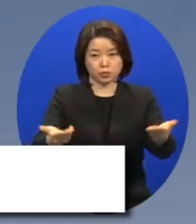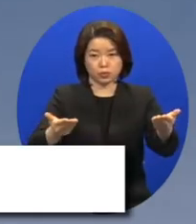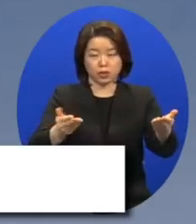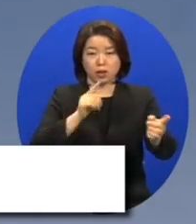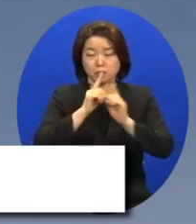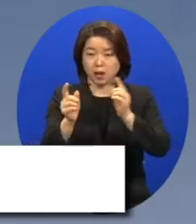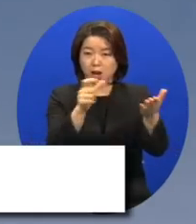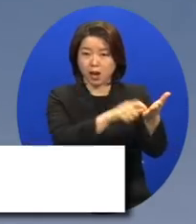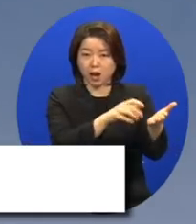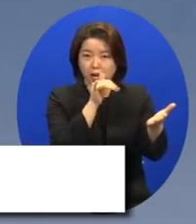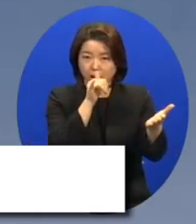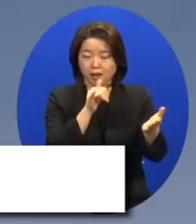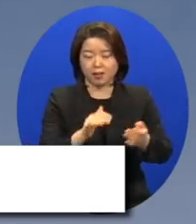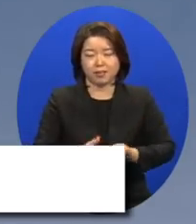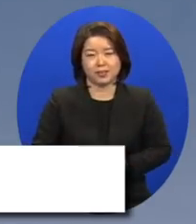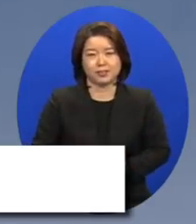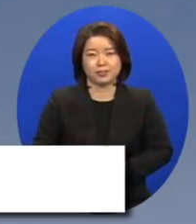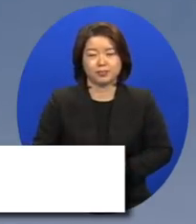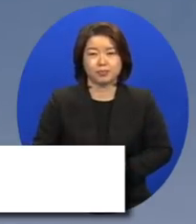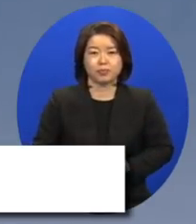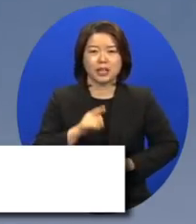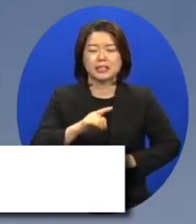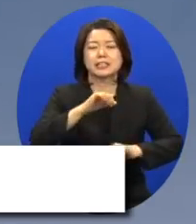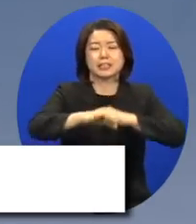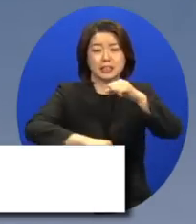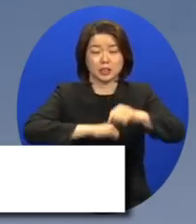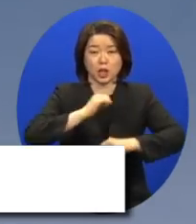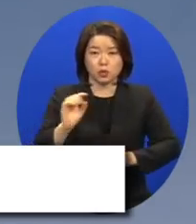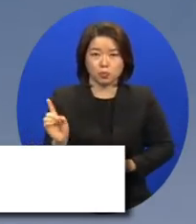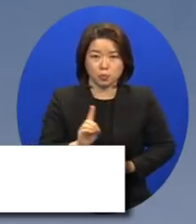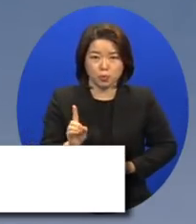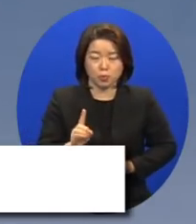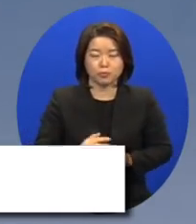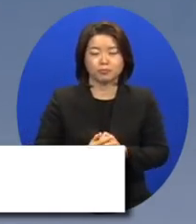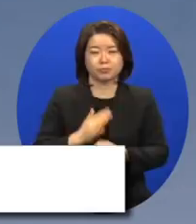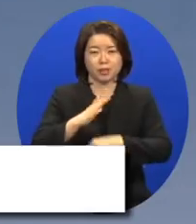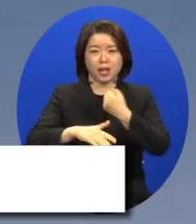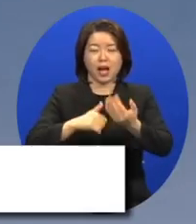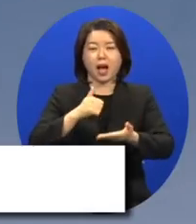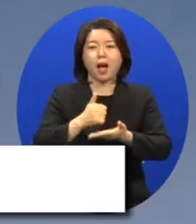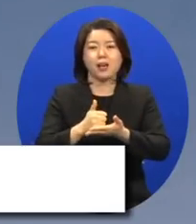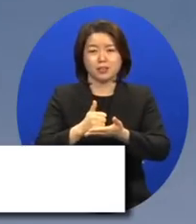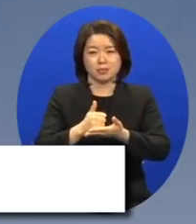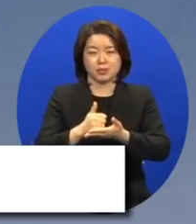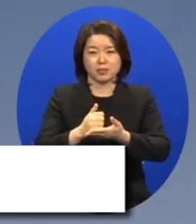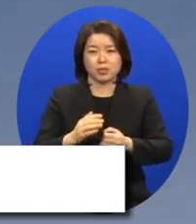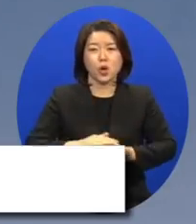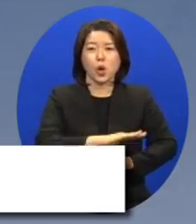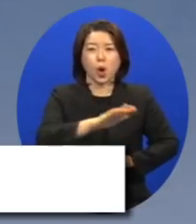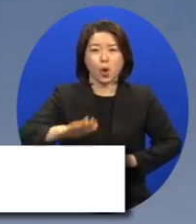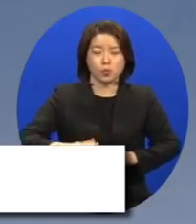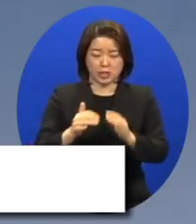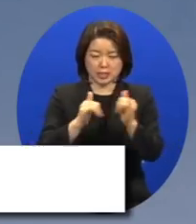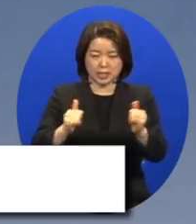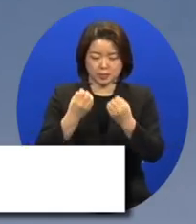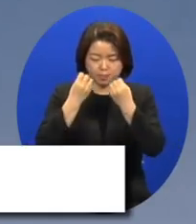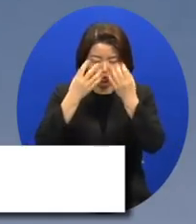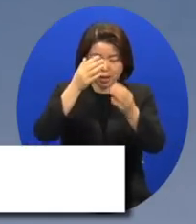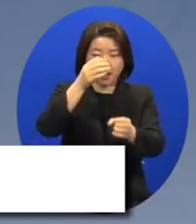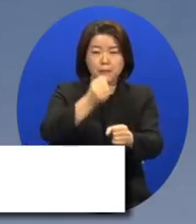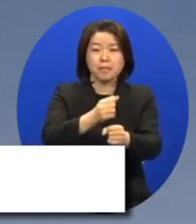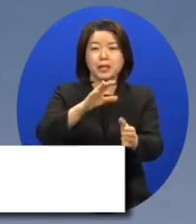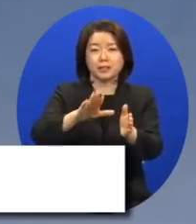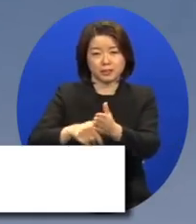말씀하셨습니다 이 자유는 하나님께서 우리 인간을 창조하실 때